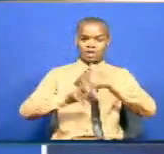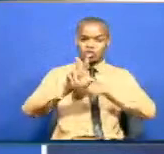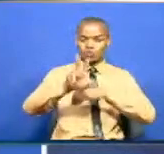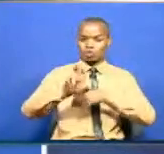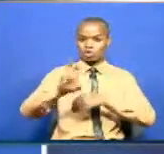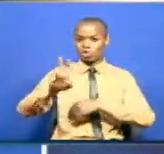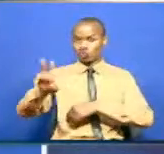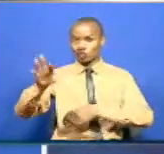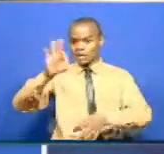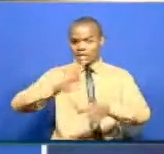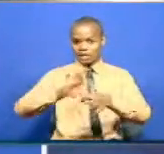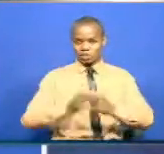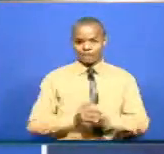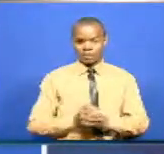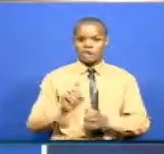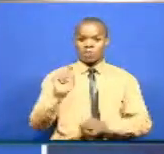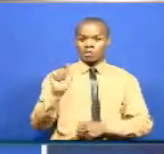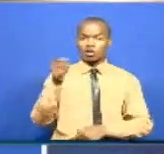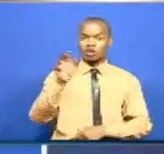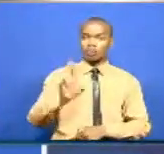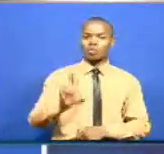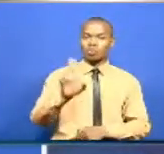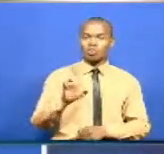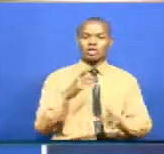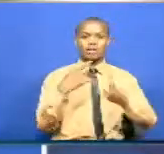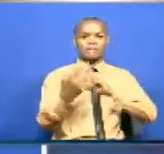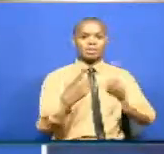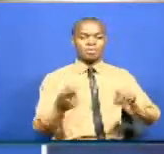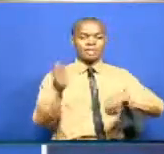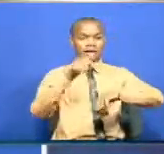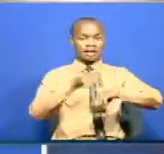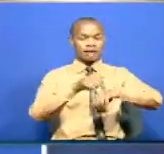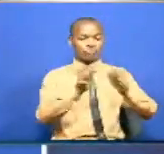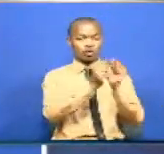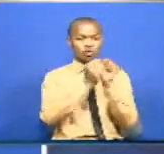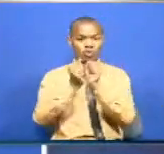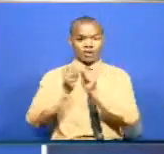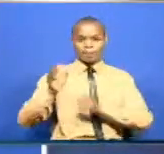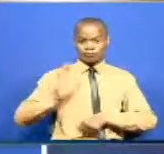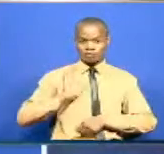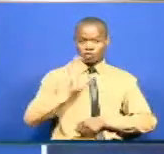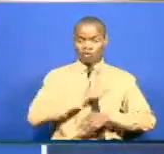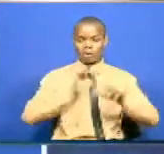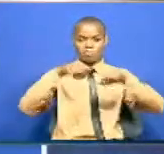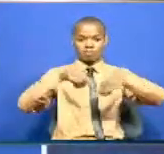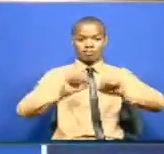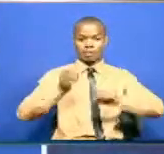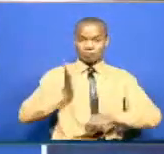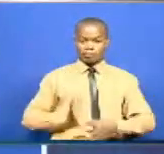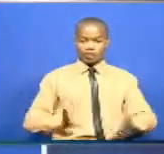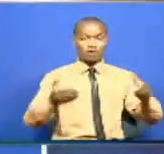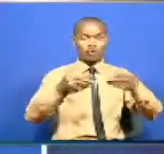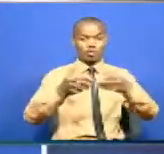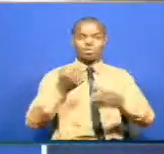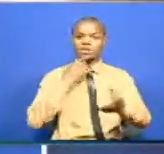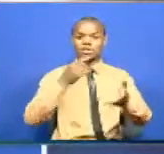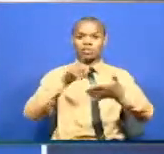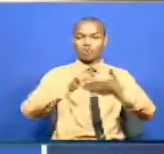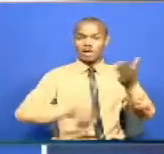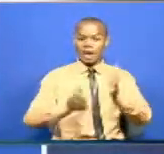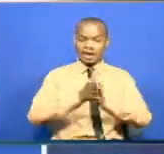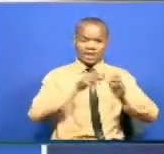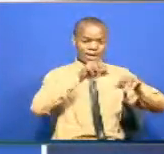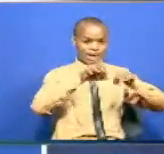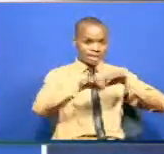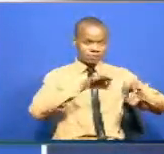Kenyatta akiongea alipokutana na maafisa wa chama cha waendeshaji bodaboda hapa jijini Nairobi, alisema kwamba anakueleza masikitiko